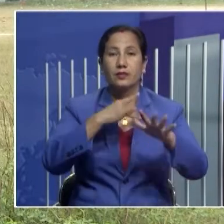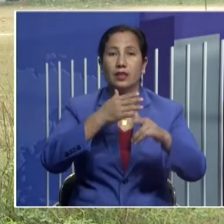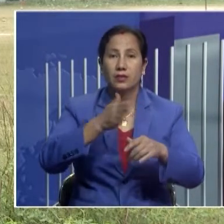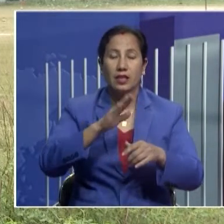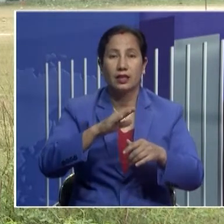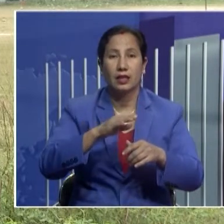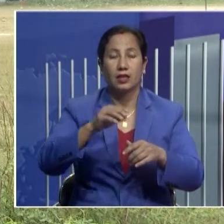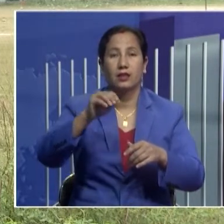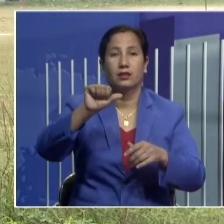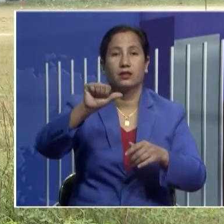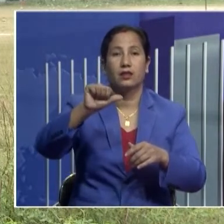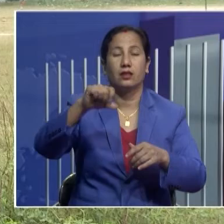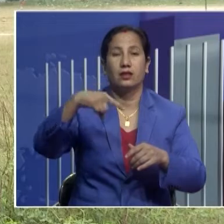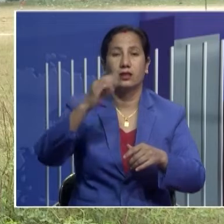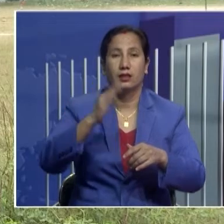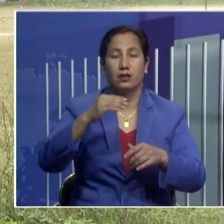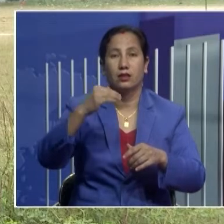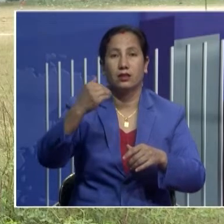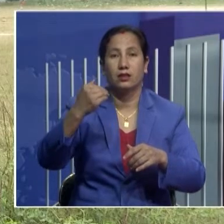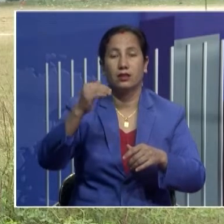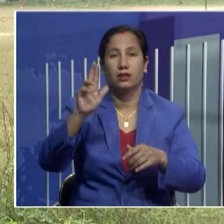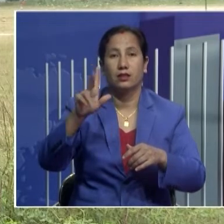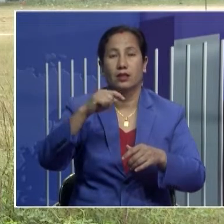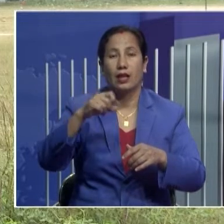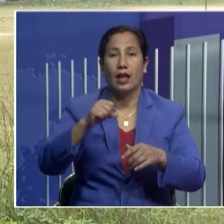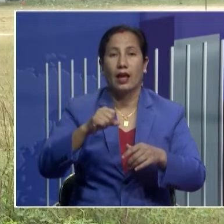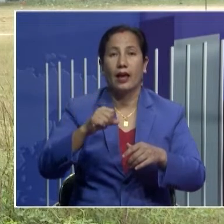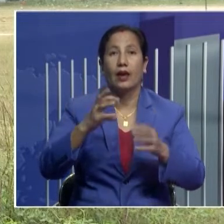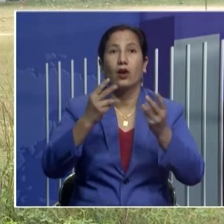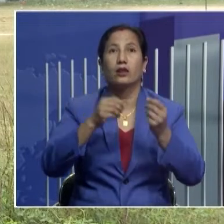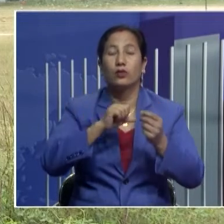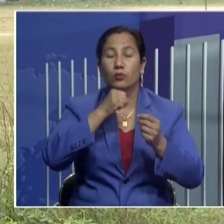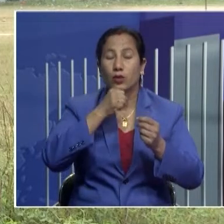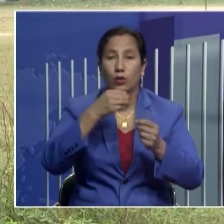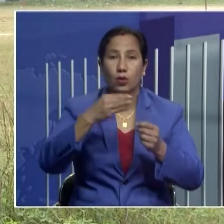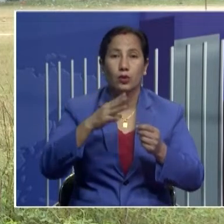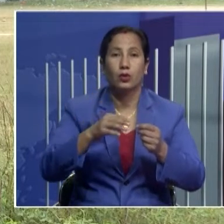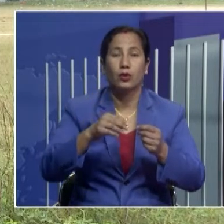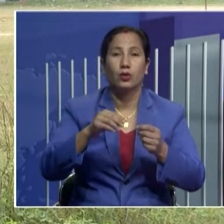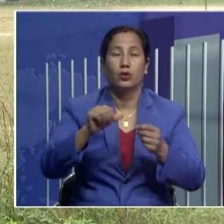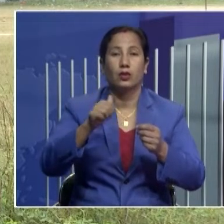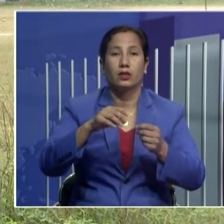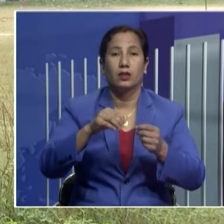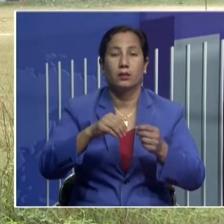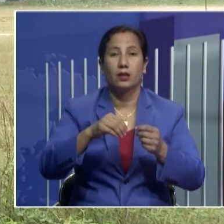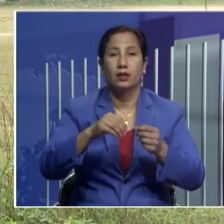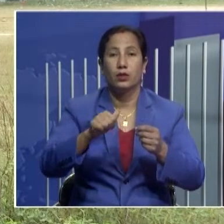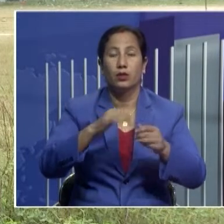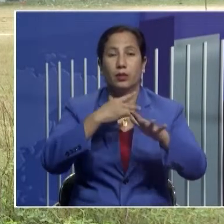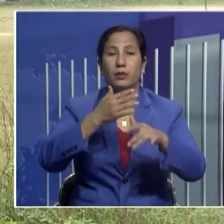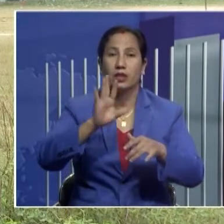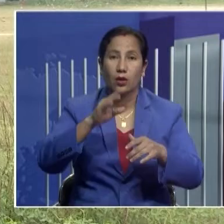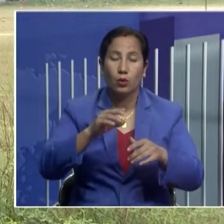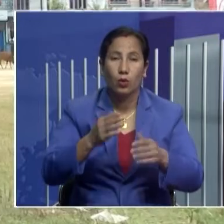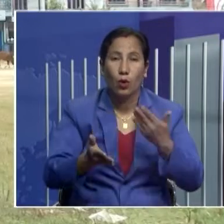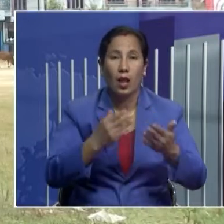चाहिँ जन्तीलाई पनि तपाईँहरूले कार्ड हेरेर कति वर्षको भयो के हो कसो बुझेर मात्रै त्यो जन्तीमा अथवा त्यही नृत्यमा जानु होला भनेर हामीले सबैलाई